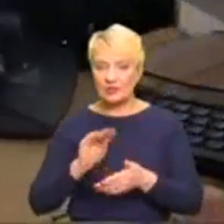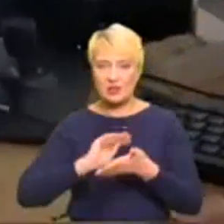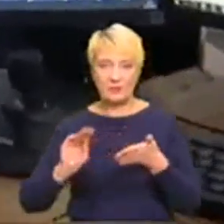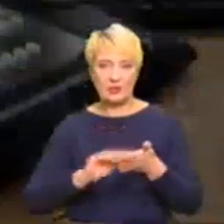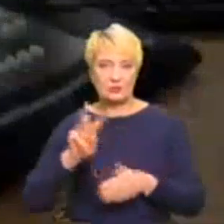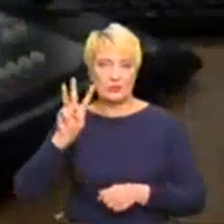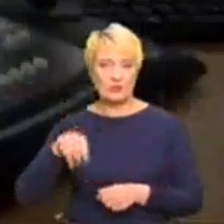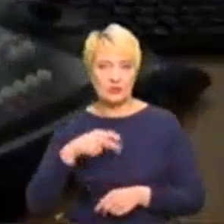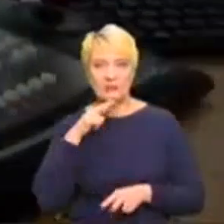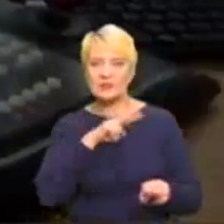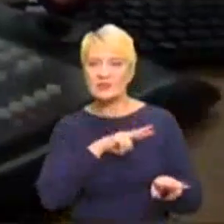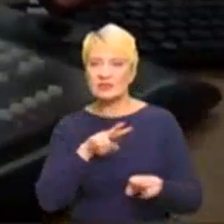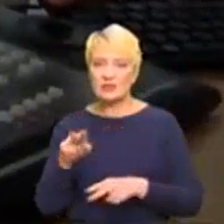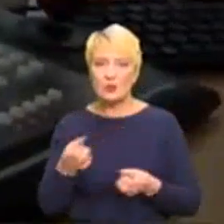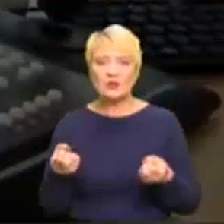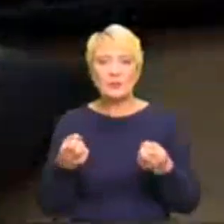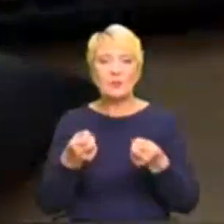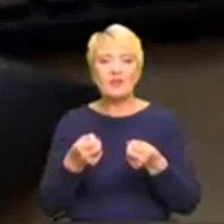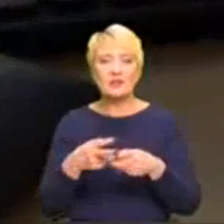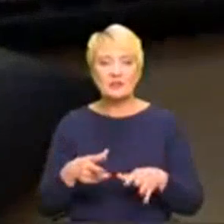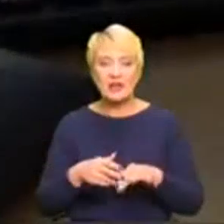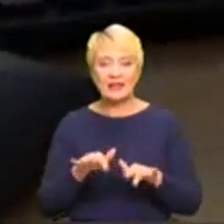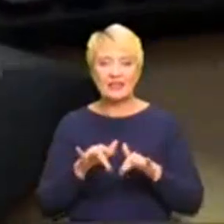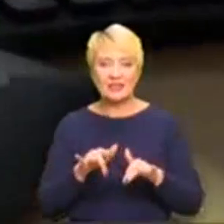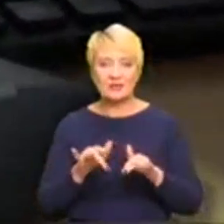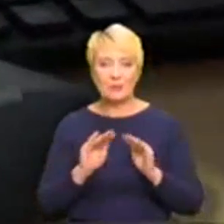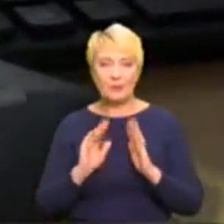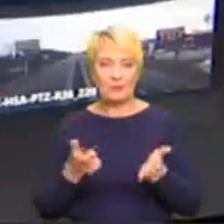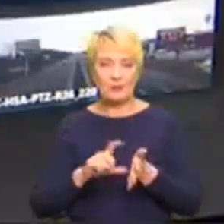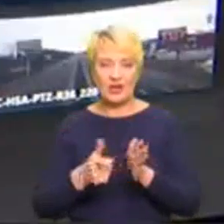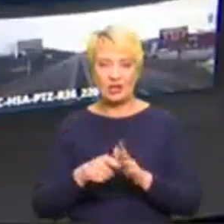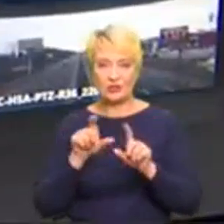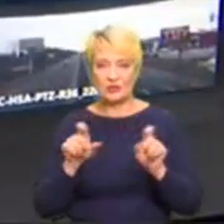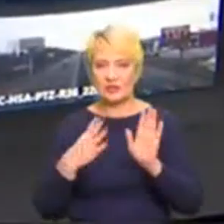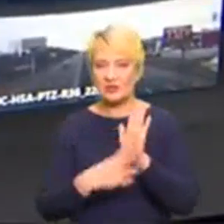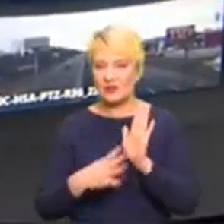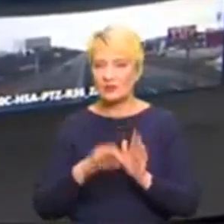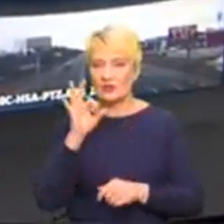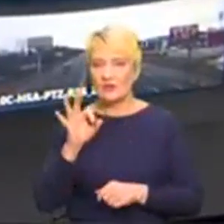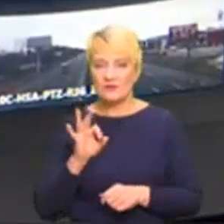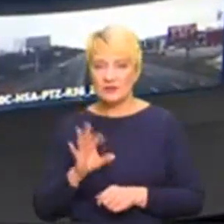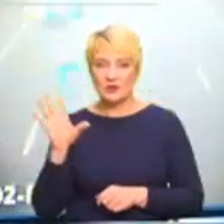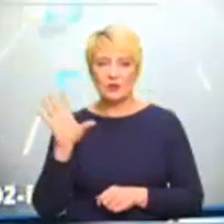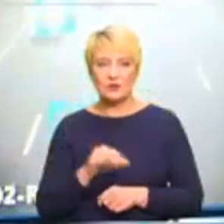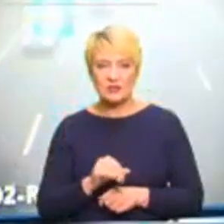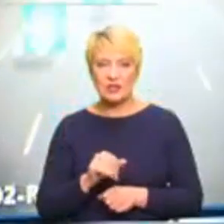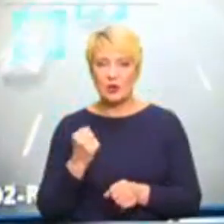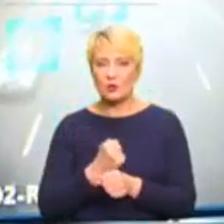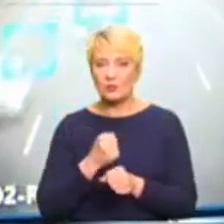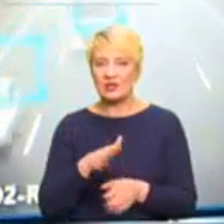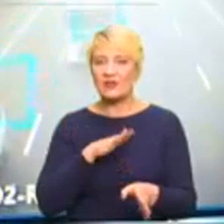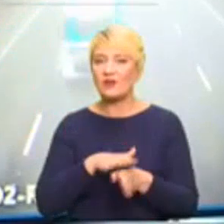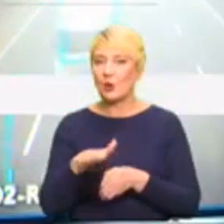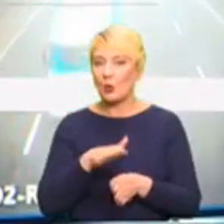автобані слідкують зі спеціальної диспетчерської. Та 90% усіх робіт виконує автоматика.